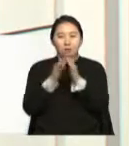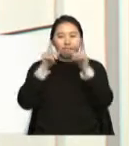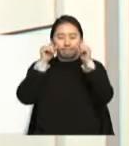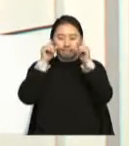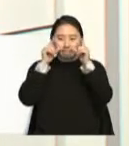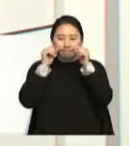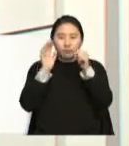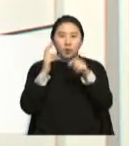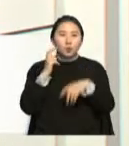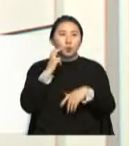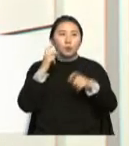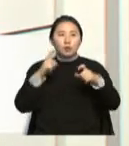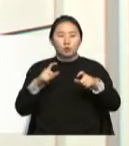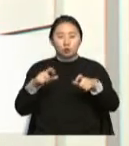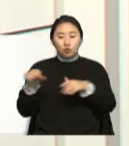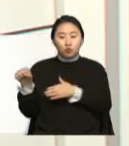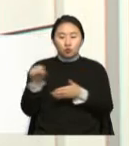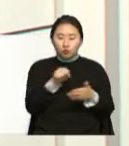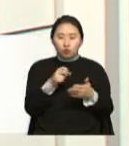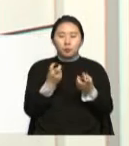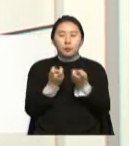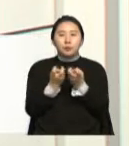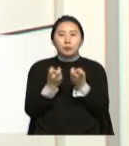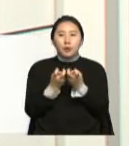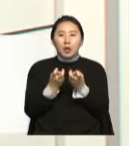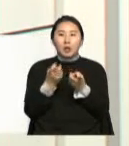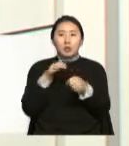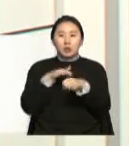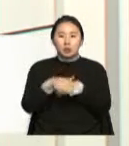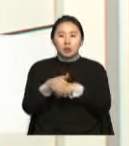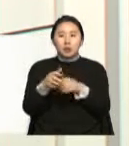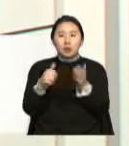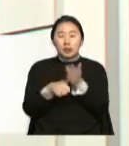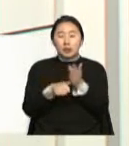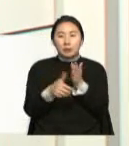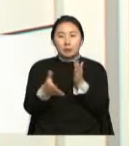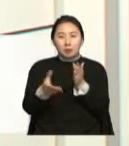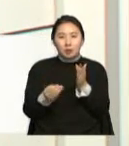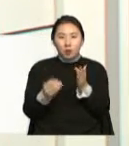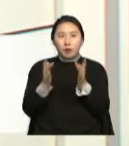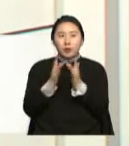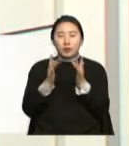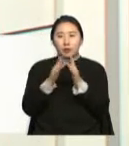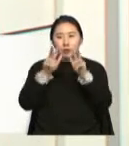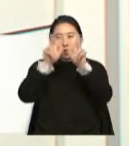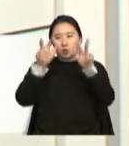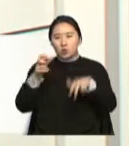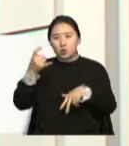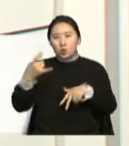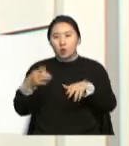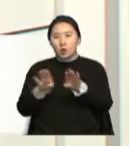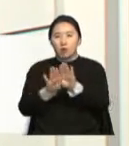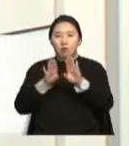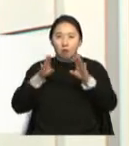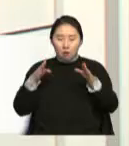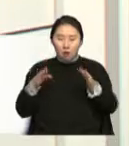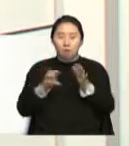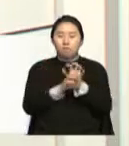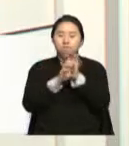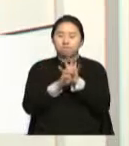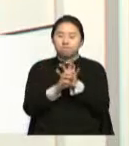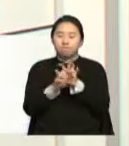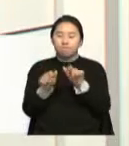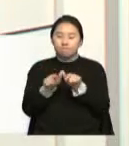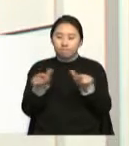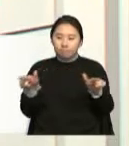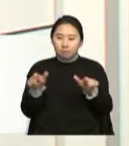있습니다. 송파구에선 드라이브스루 방식으로 장난감을 대여해 주는가 하면 온라인 전시회를 여는 등 코로나19 확산